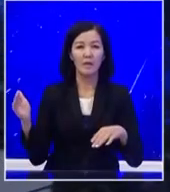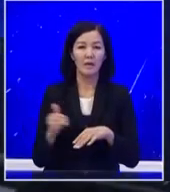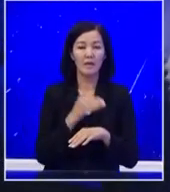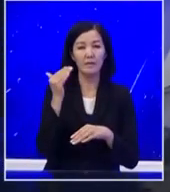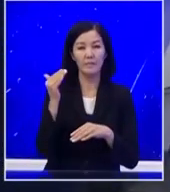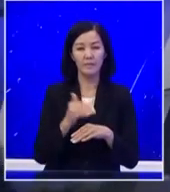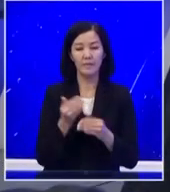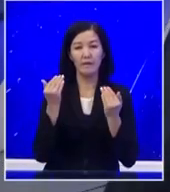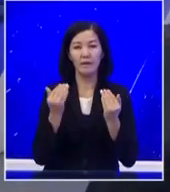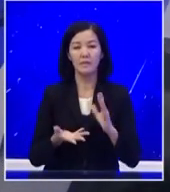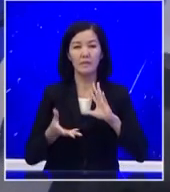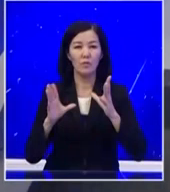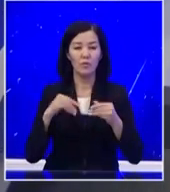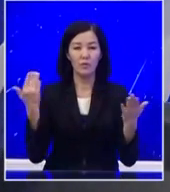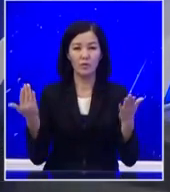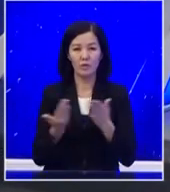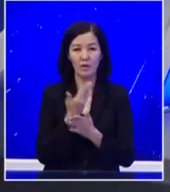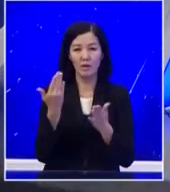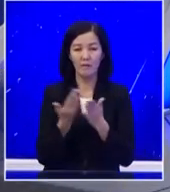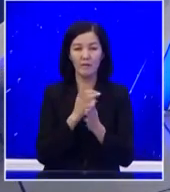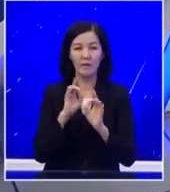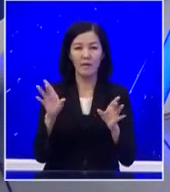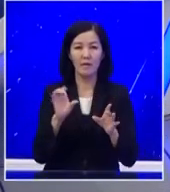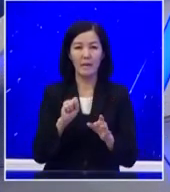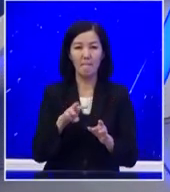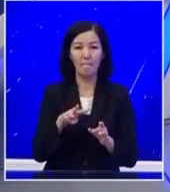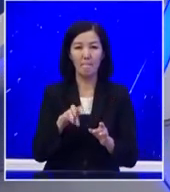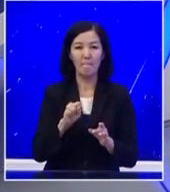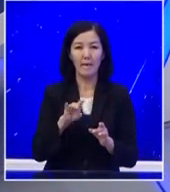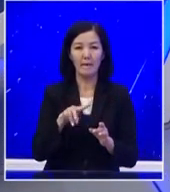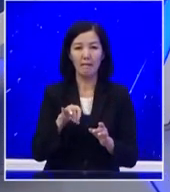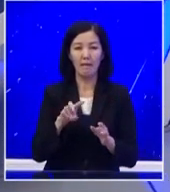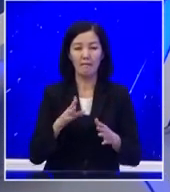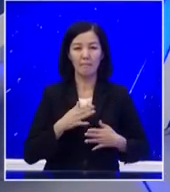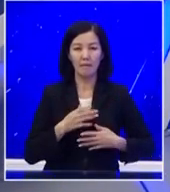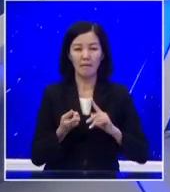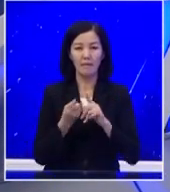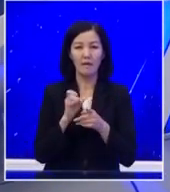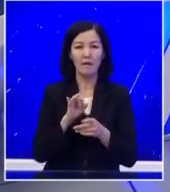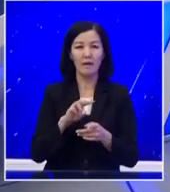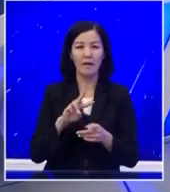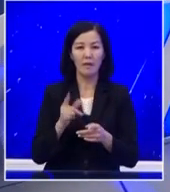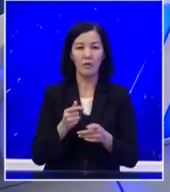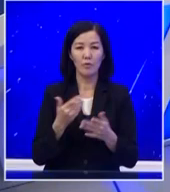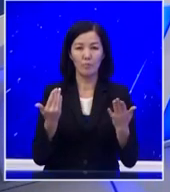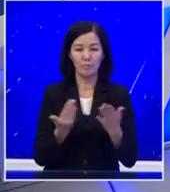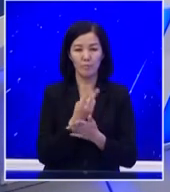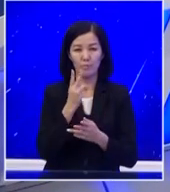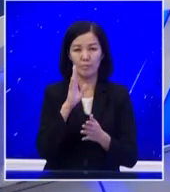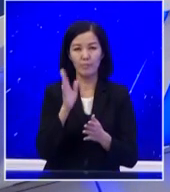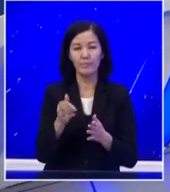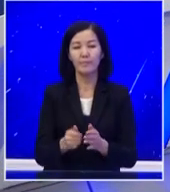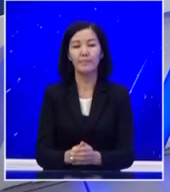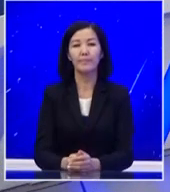Қайырлы кеш. Жетісу арнасының тікелей эфирінде жаңалықтар студияда Марлен Айдарханұлы, сурд аудармада Айгүл Жұмашқызы. Қымбатты көрермен,